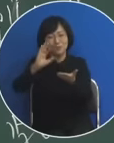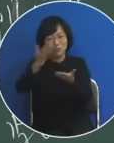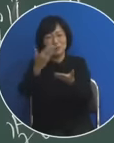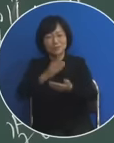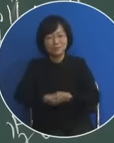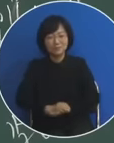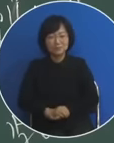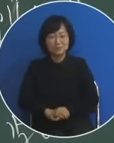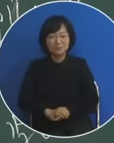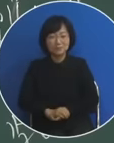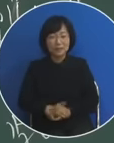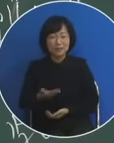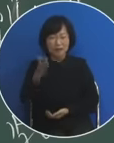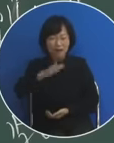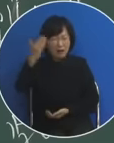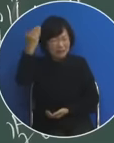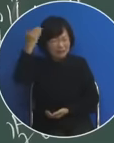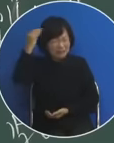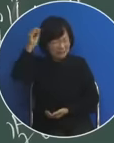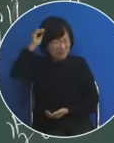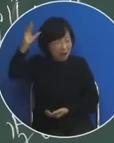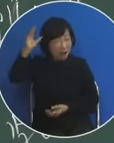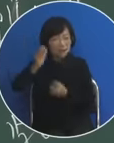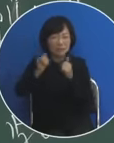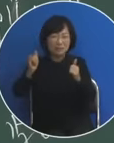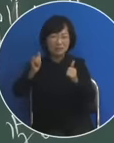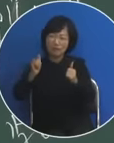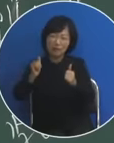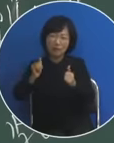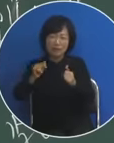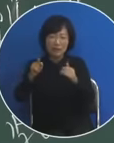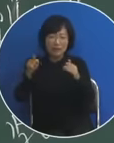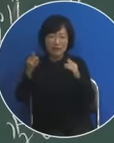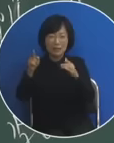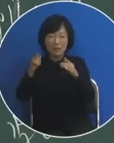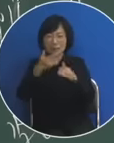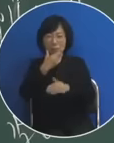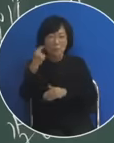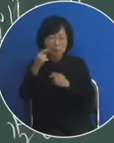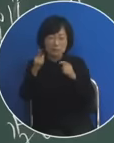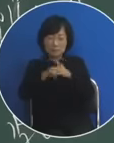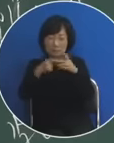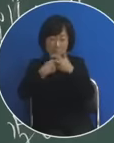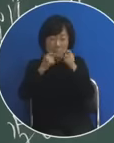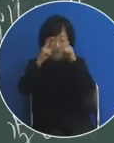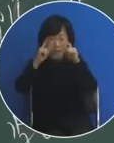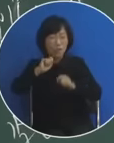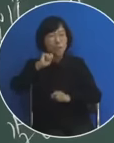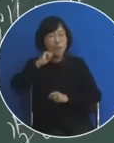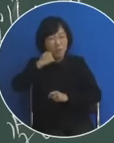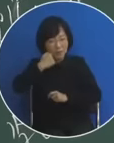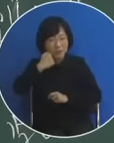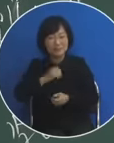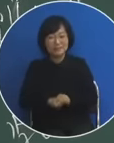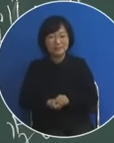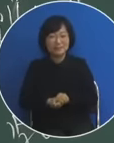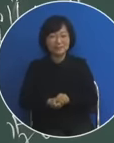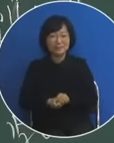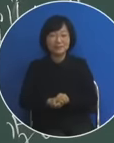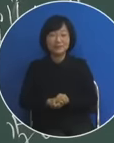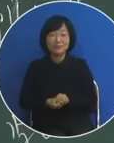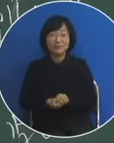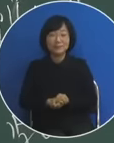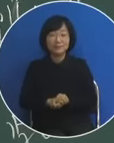이게 굉장히 문제입니다. This is the great problem. 그래서 그것만 안다면 하나님의 목표가 뭐냐, 여러분 개인의 목표가